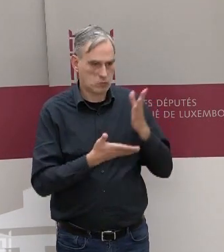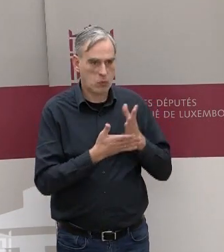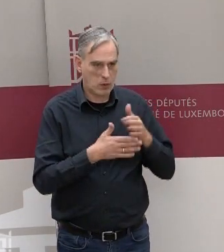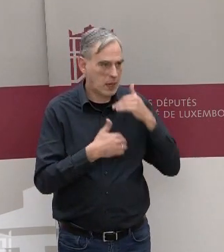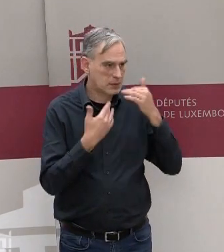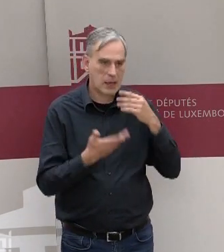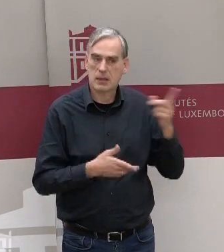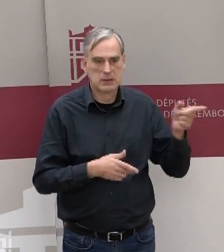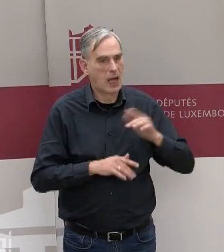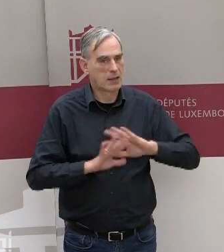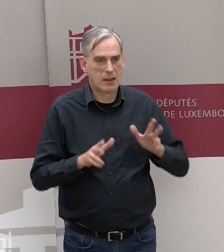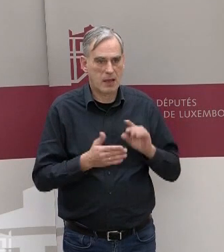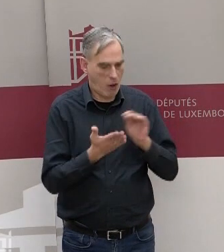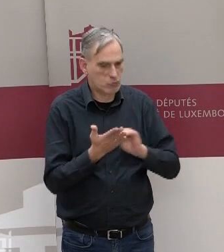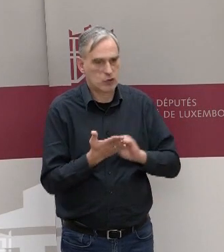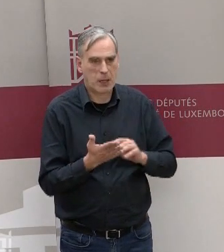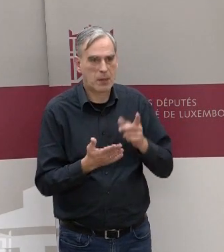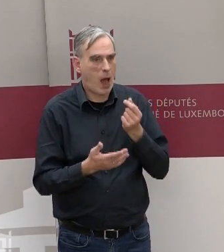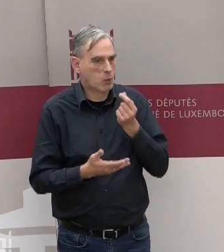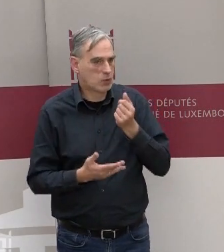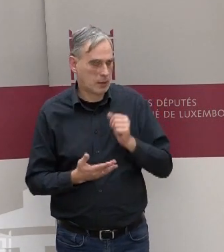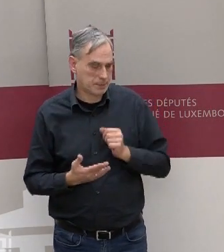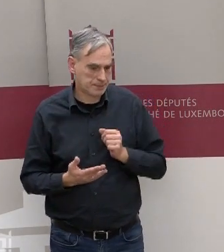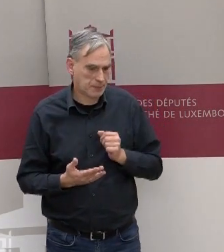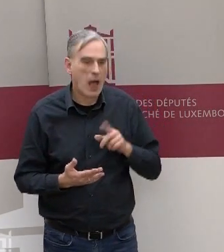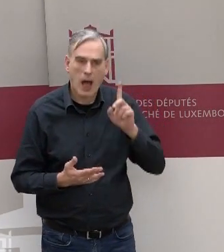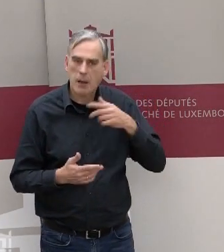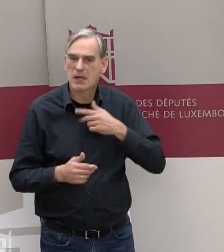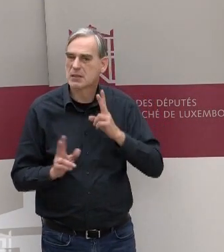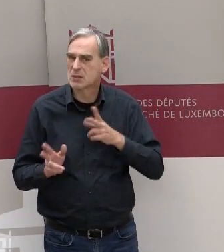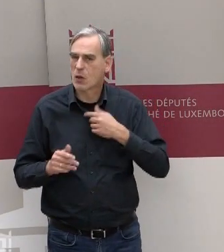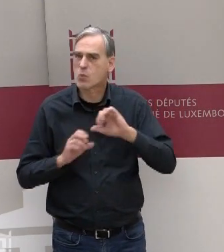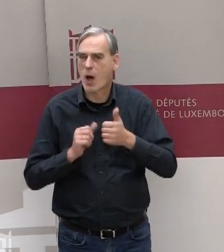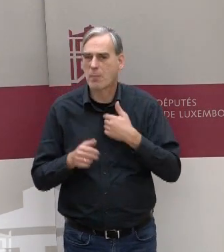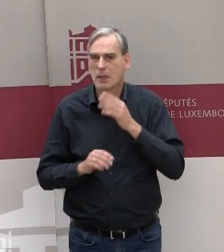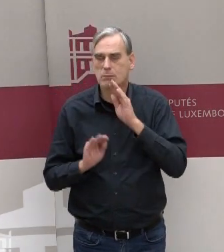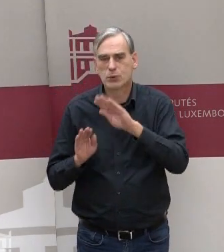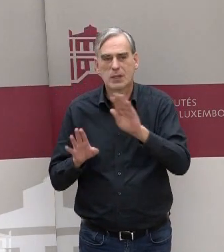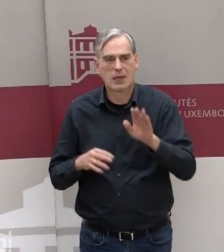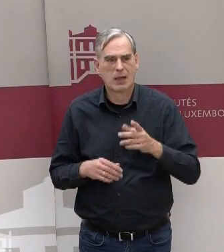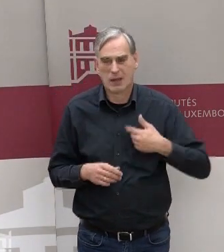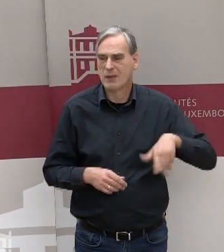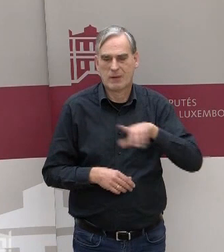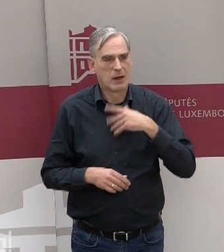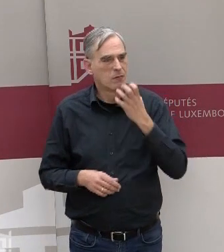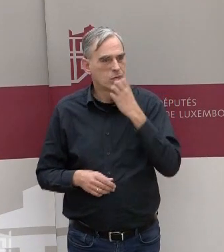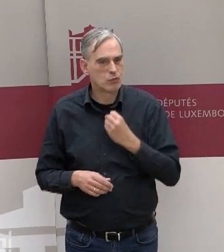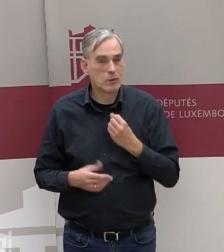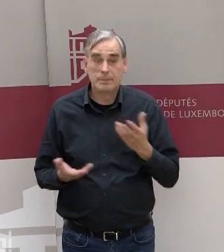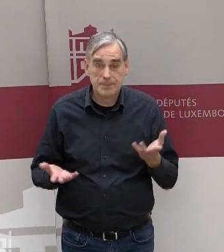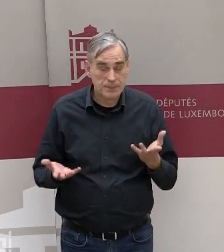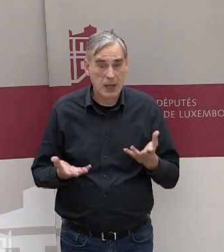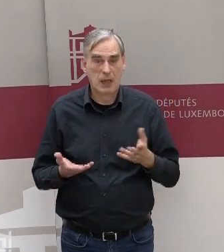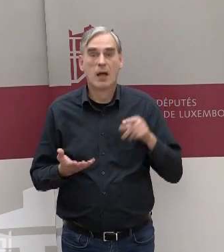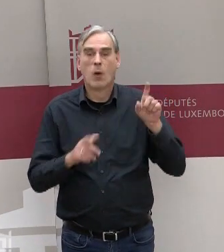Wir sollen nicht nach immer, wir hätten uns gewünscht, dass Betriebe gezielt geholfen geben können.